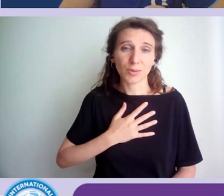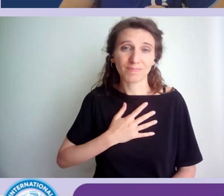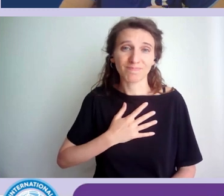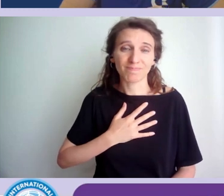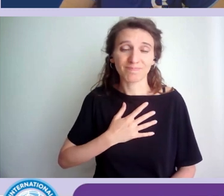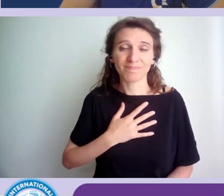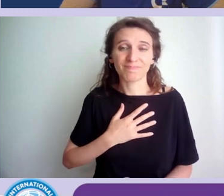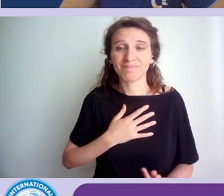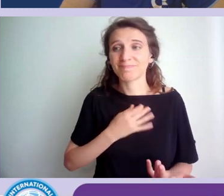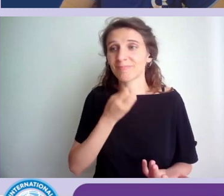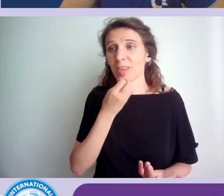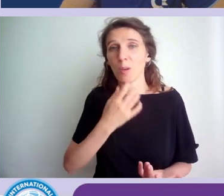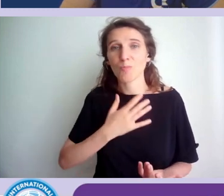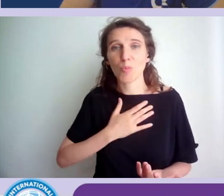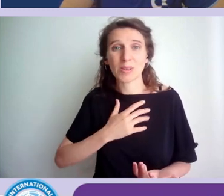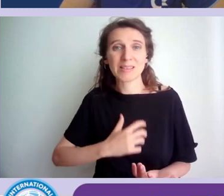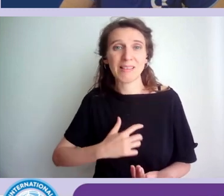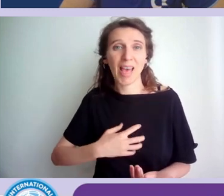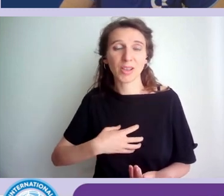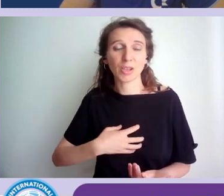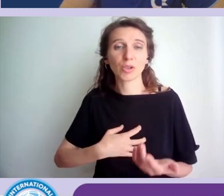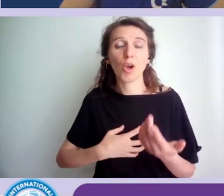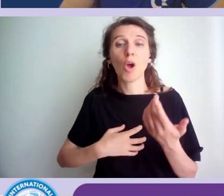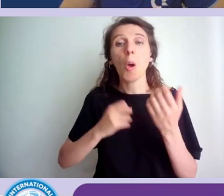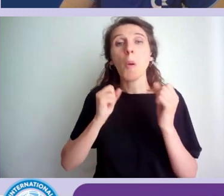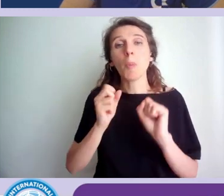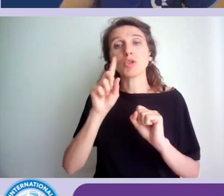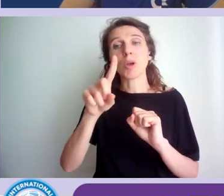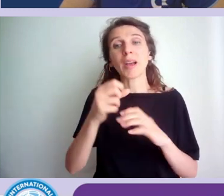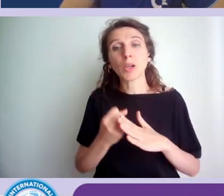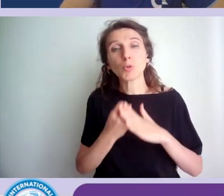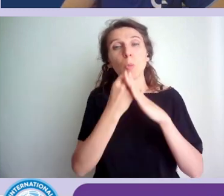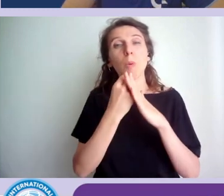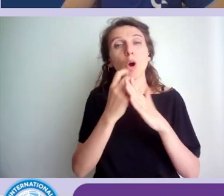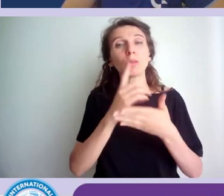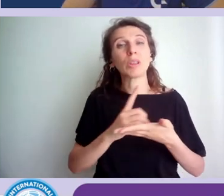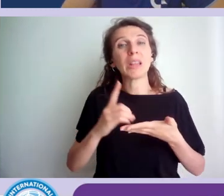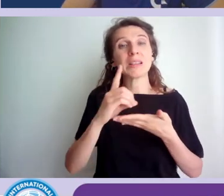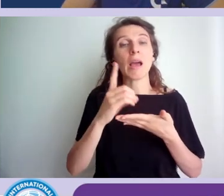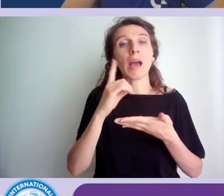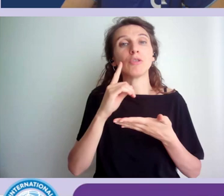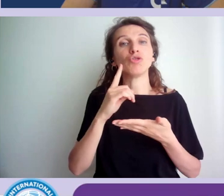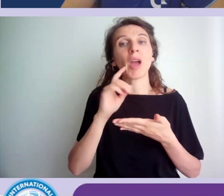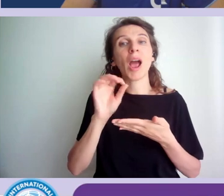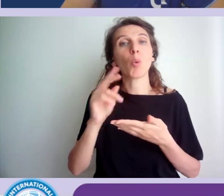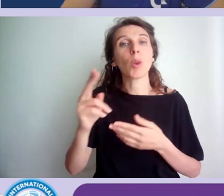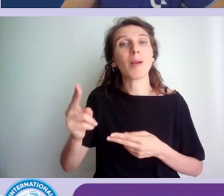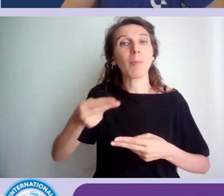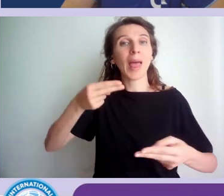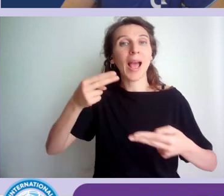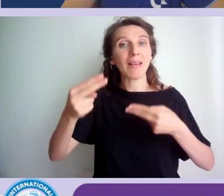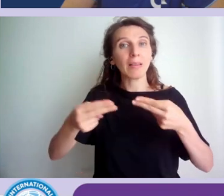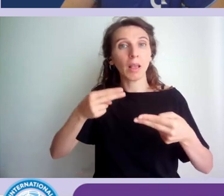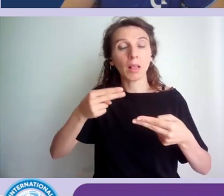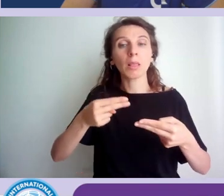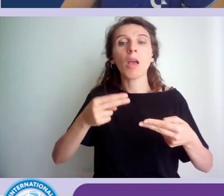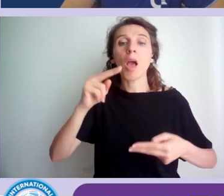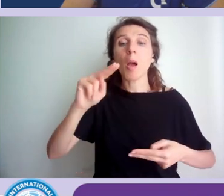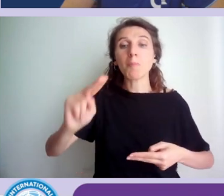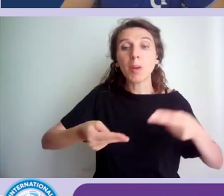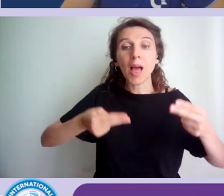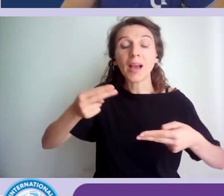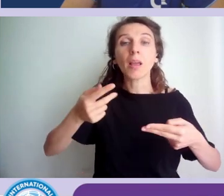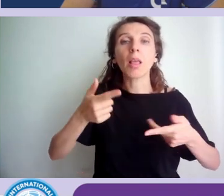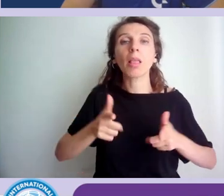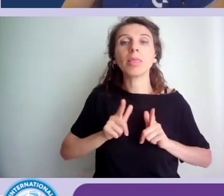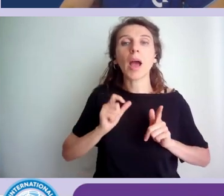poi possiamo supportare il design ad esempio utilizzando dei plugin che ci consentono di